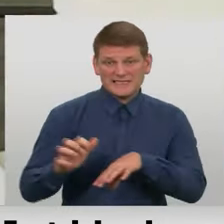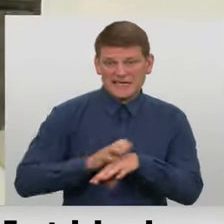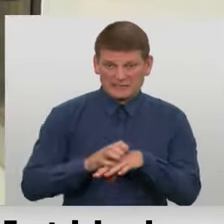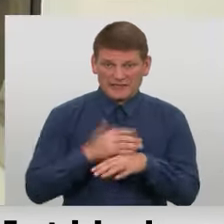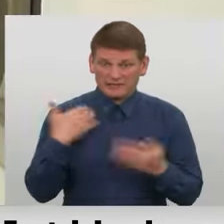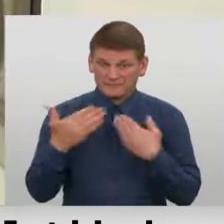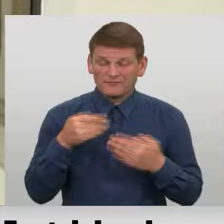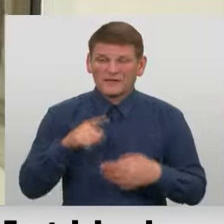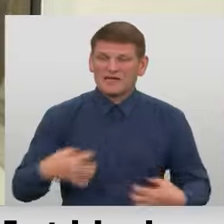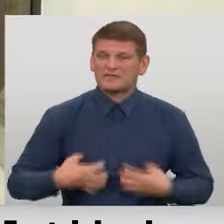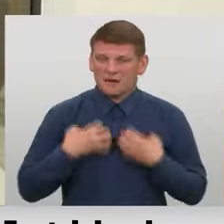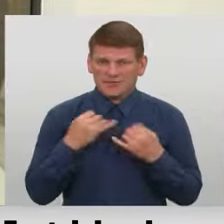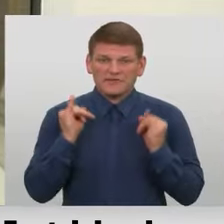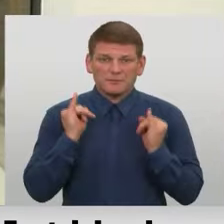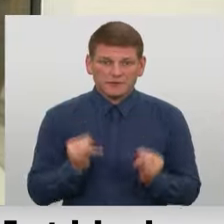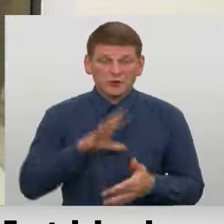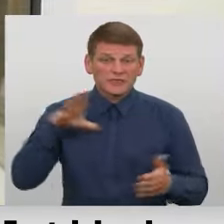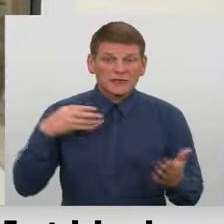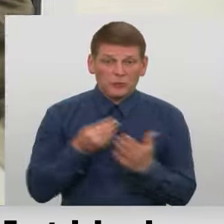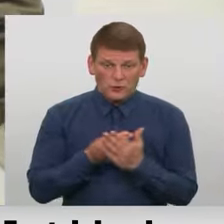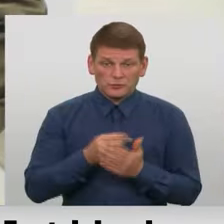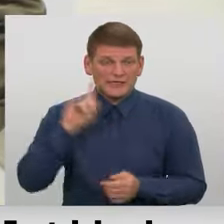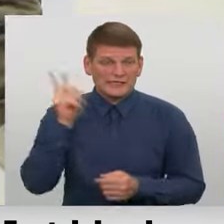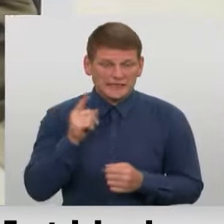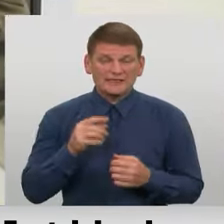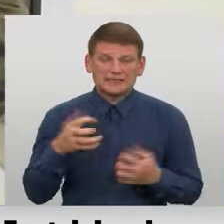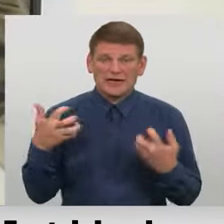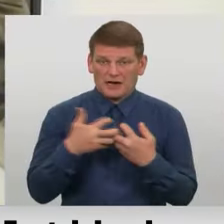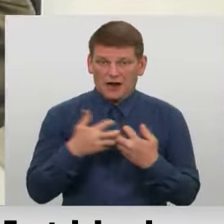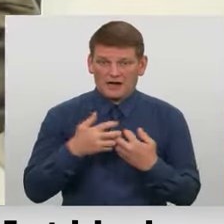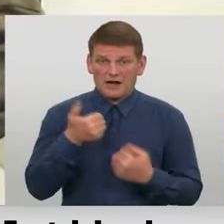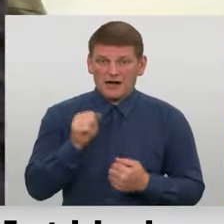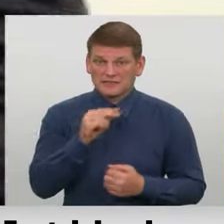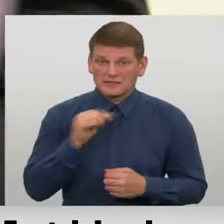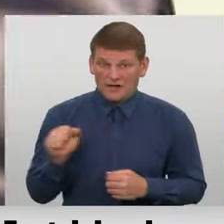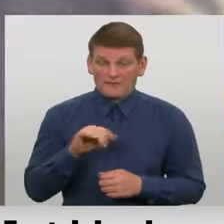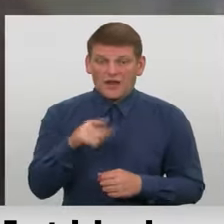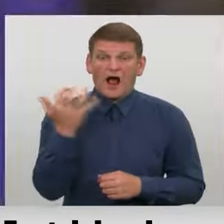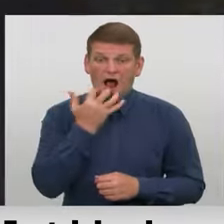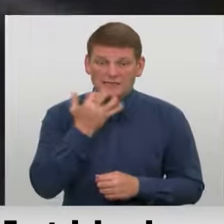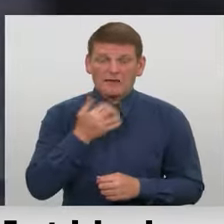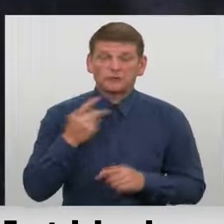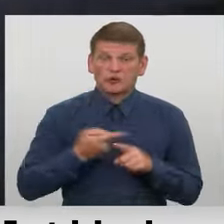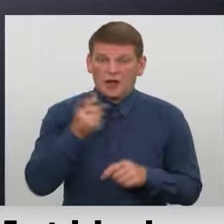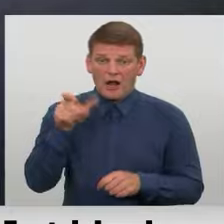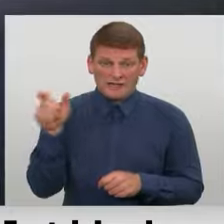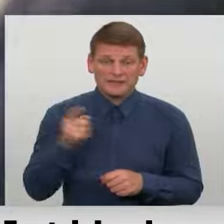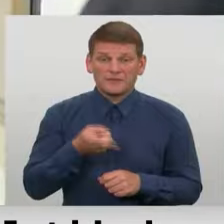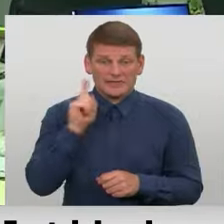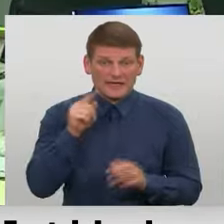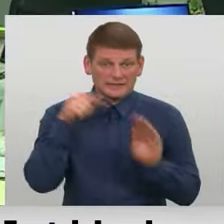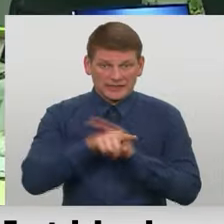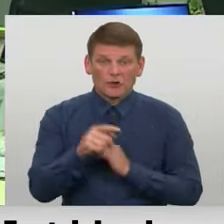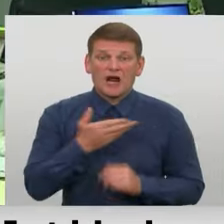tās dramatiski pasliktinājušās kopš Izraēlas kardarbības Gazā. Tā kā ārzemju žurnālistiem ir liekts iekļūt Gazas joslā,